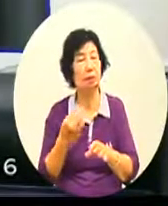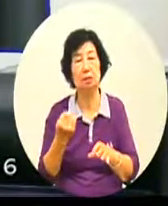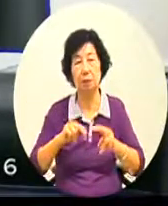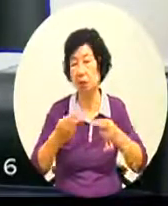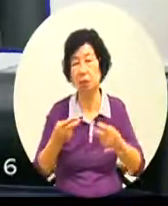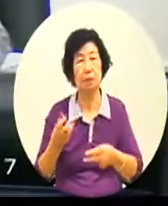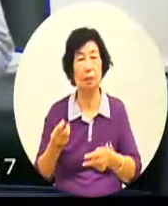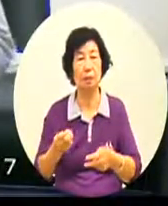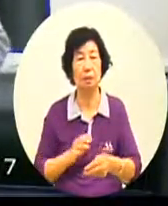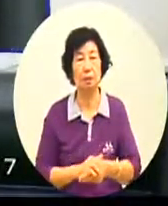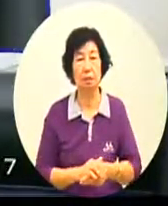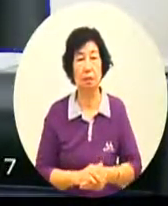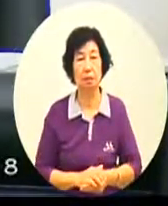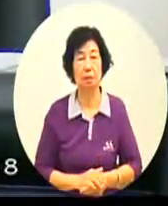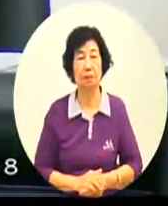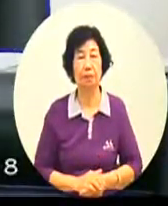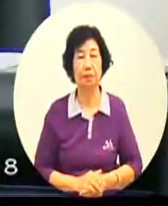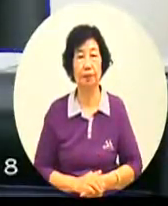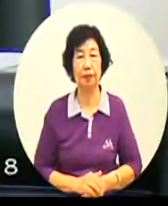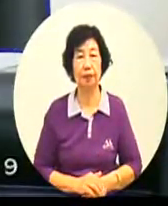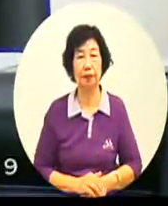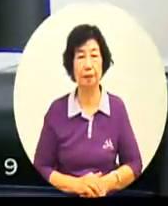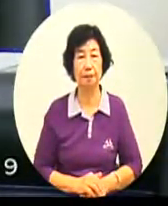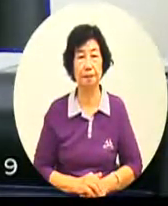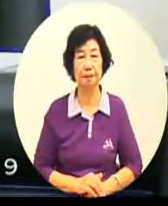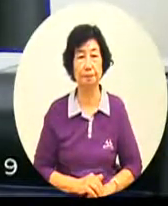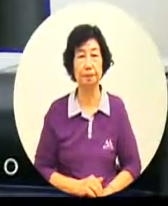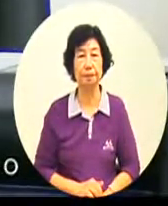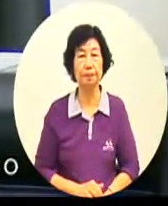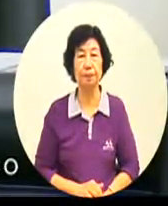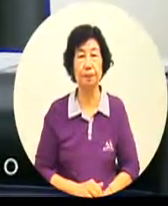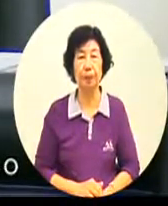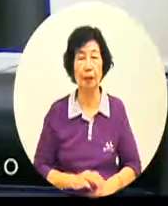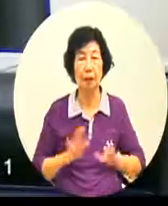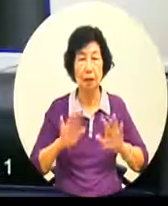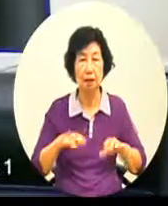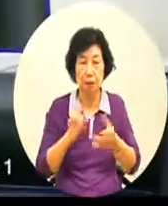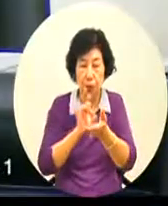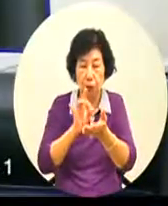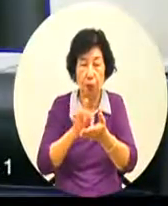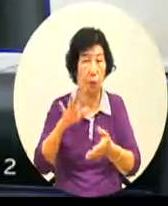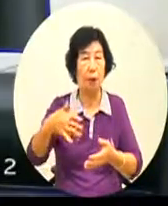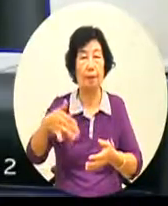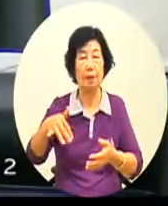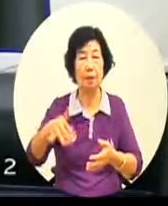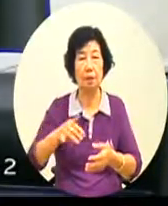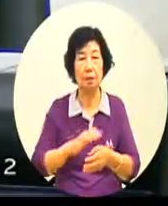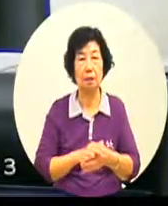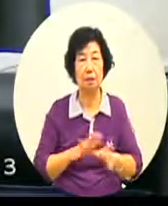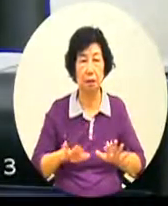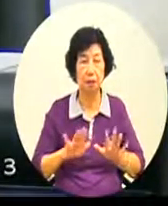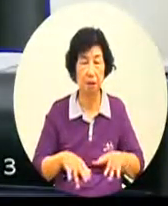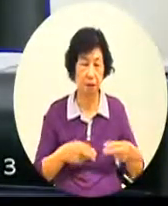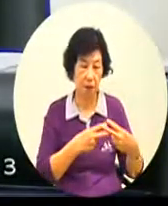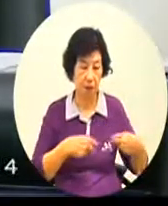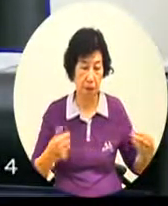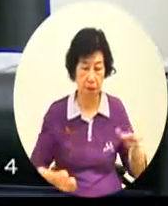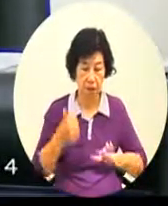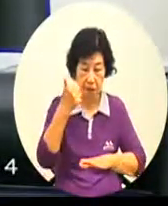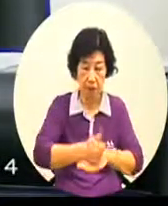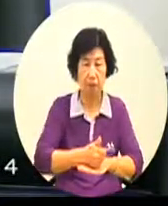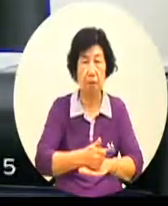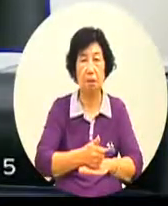有反对声浪那所以现在他还没有砍下来嘛那一直到蔡英文总统上任新政府上